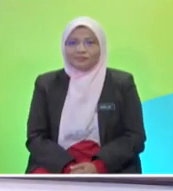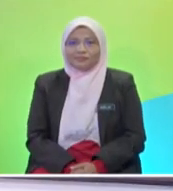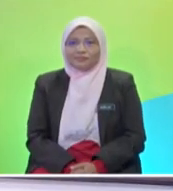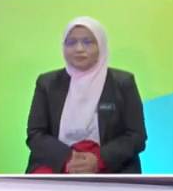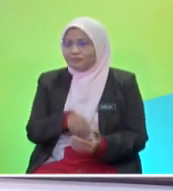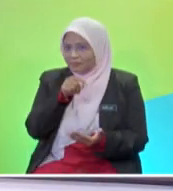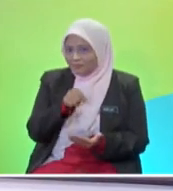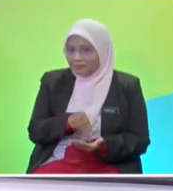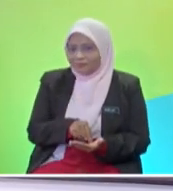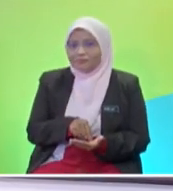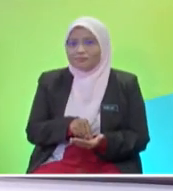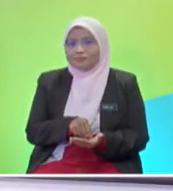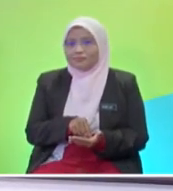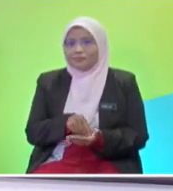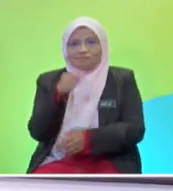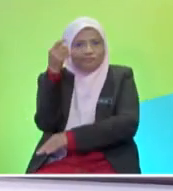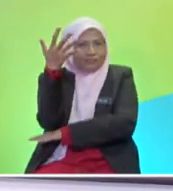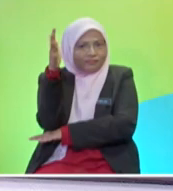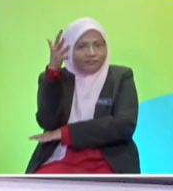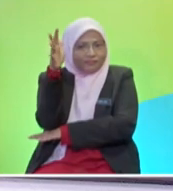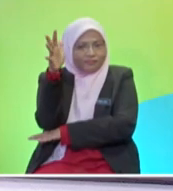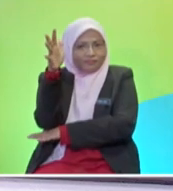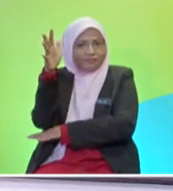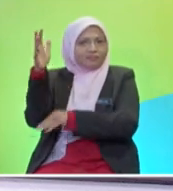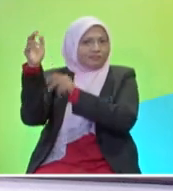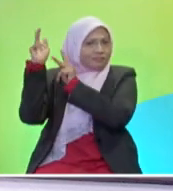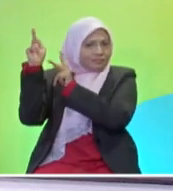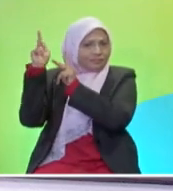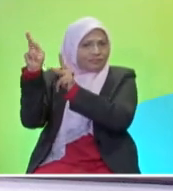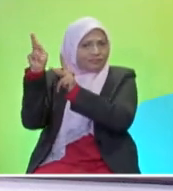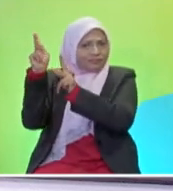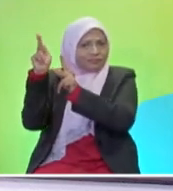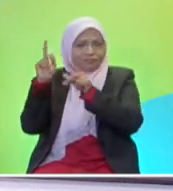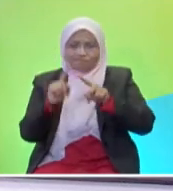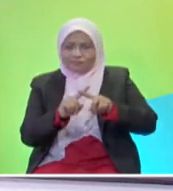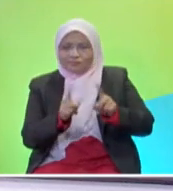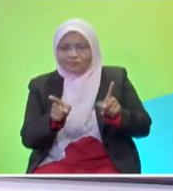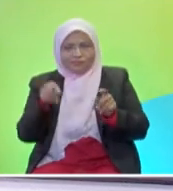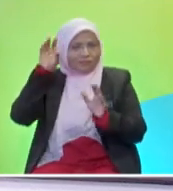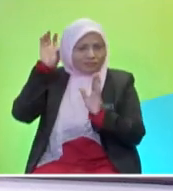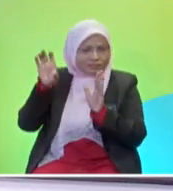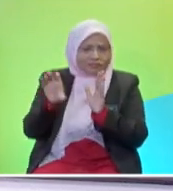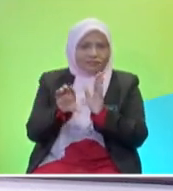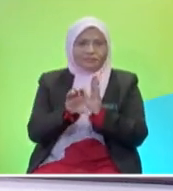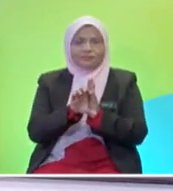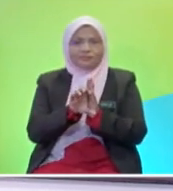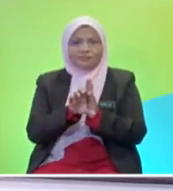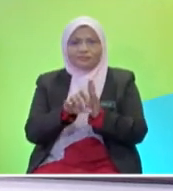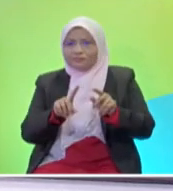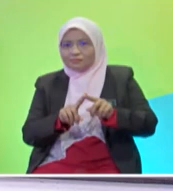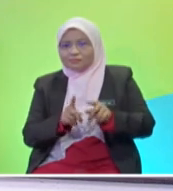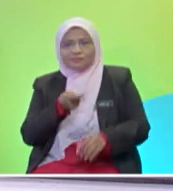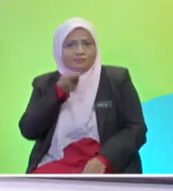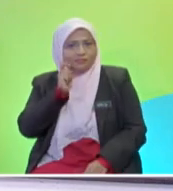Ini pokok kelapa. Tapi gambar ni, tadi cikgu pesan